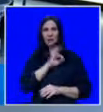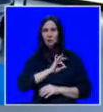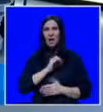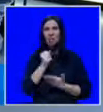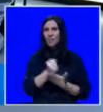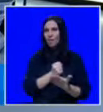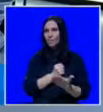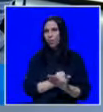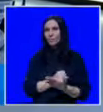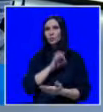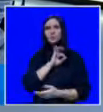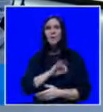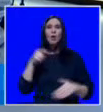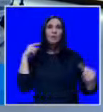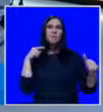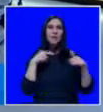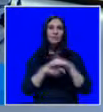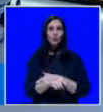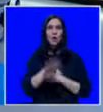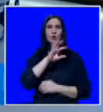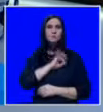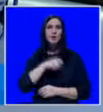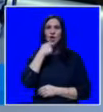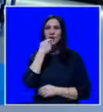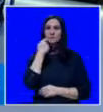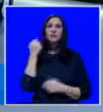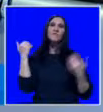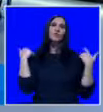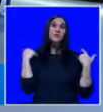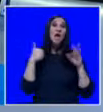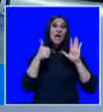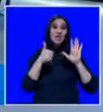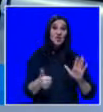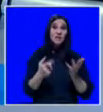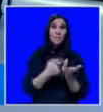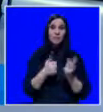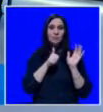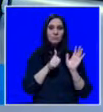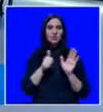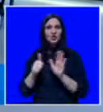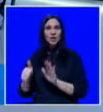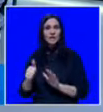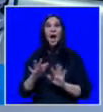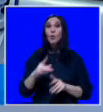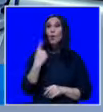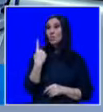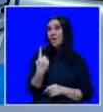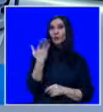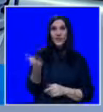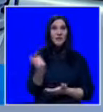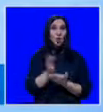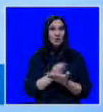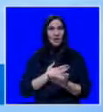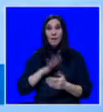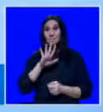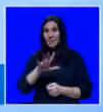дипломата, успех от матурата, успех от изпитите в университета. 6 пъти 6. Ако по една от тези оценки имате 5, а не